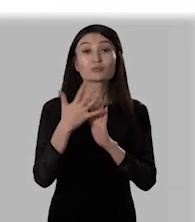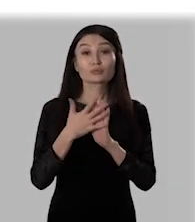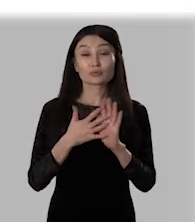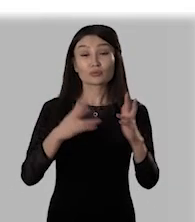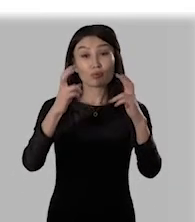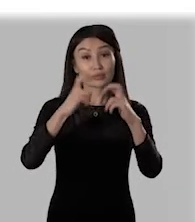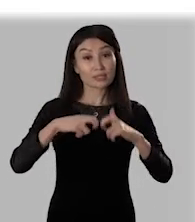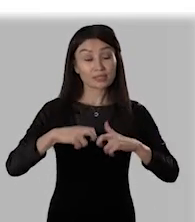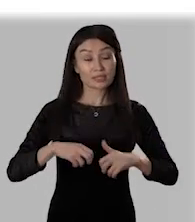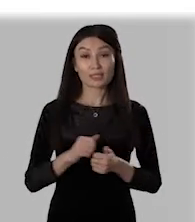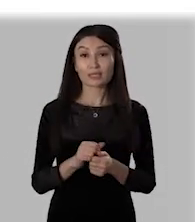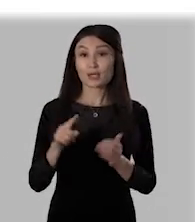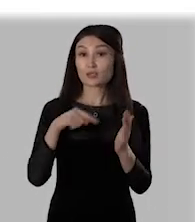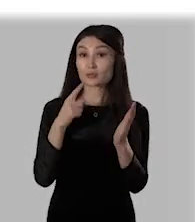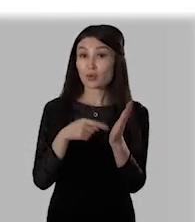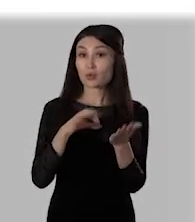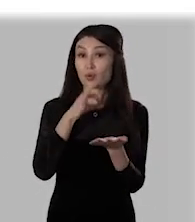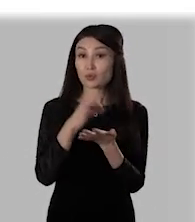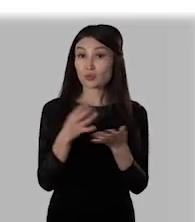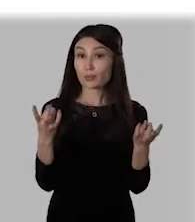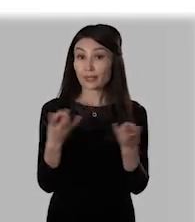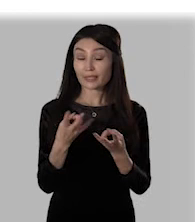Түшүнгөнүңөрдү текшерели. Суроолорго жооп бергиле.